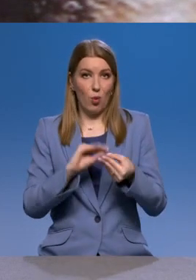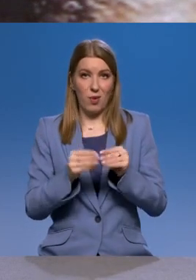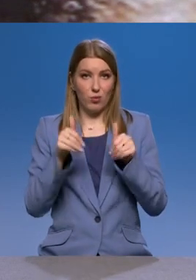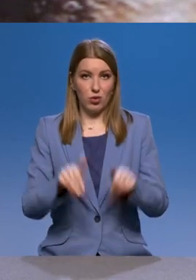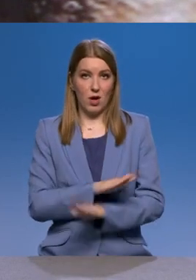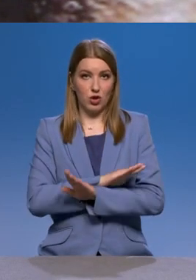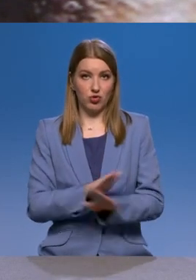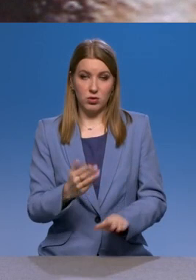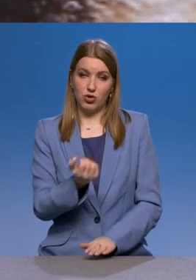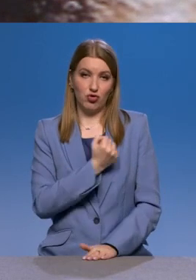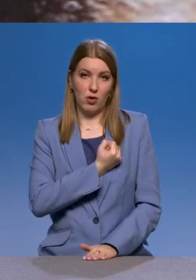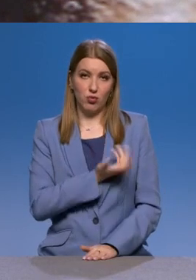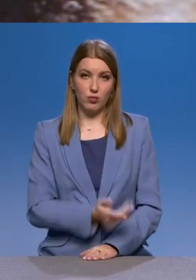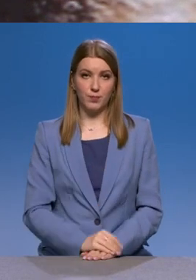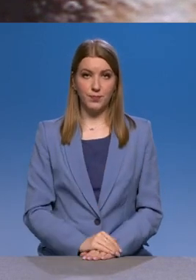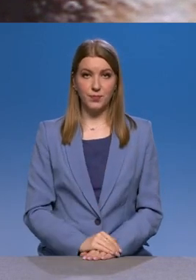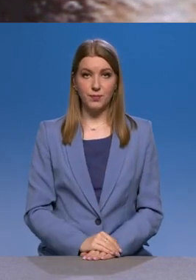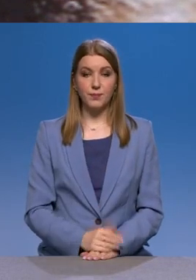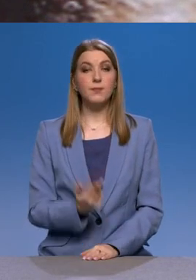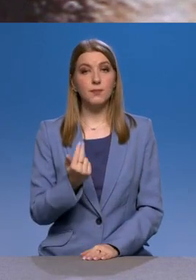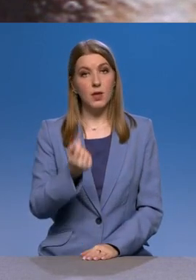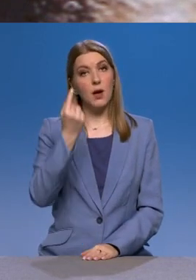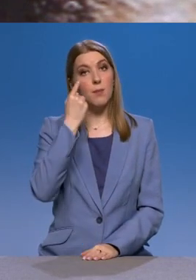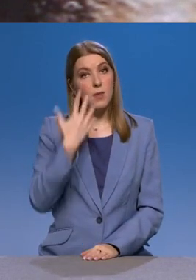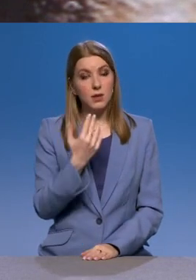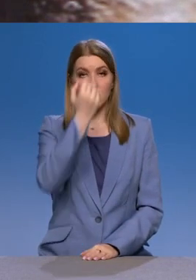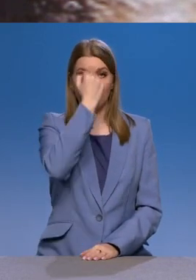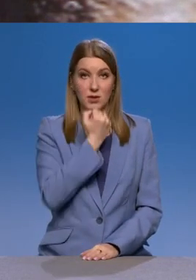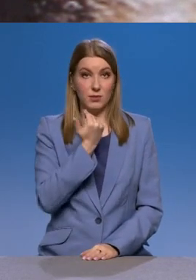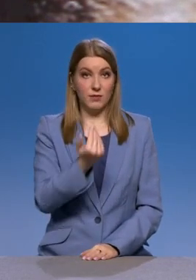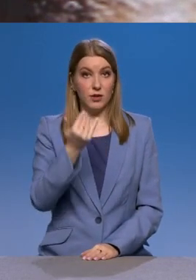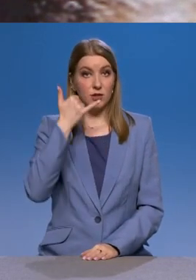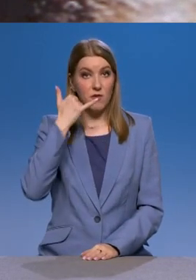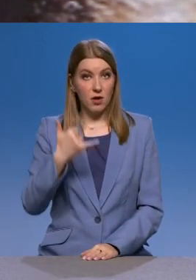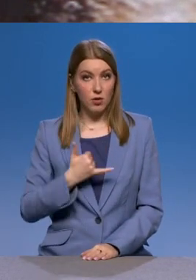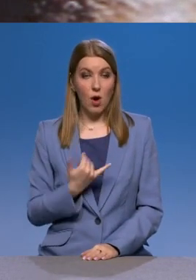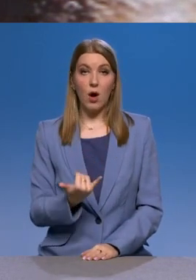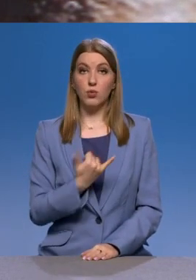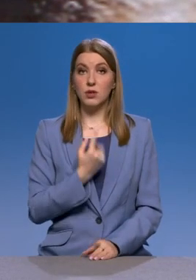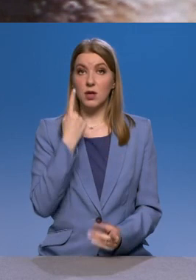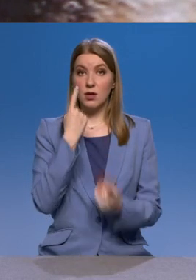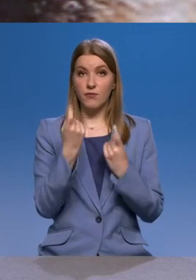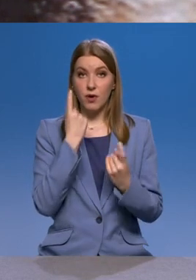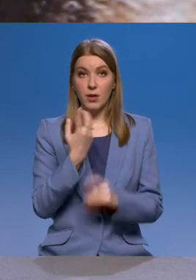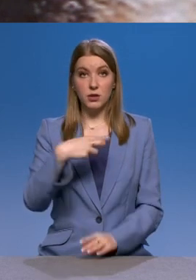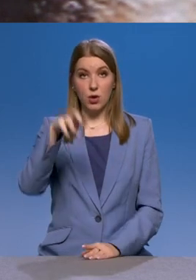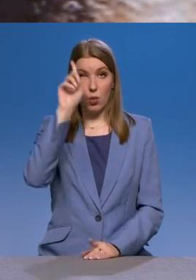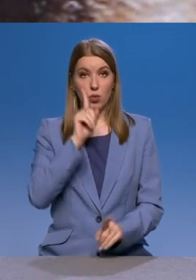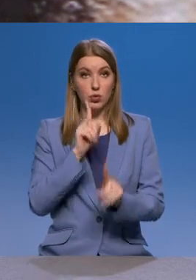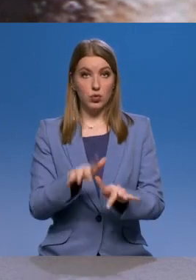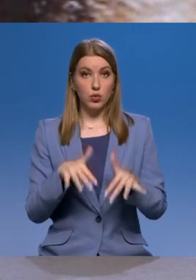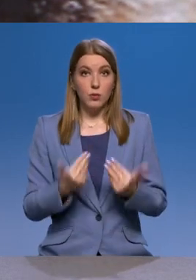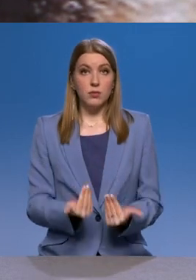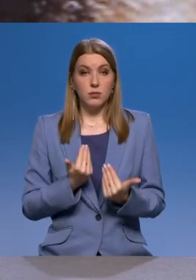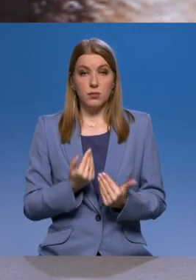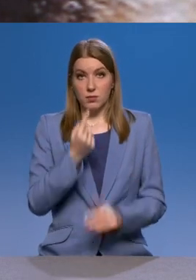Да, понятно. Спасибо вам за ваш звонок. Вот поступает информация, что Госдума приняла только что закон о штрафах